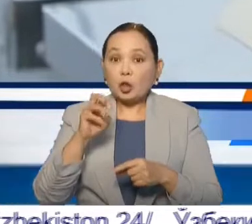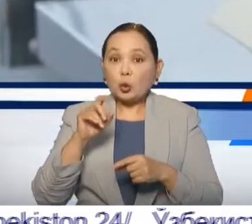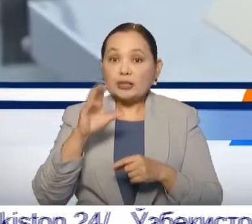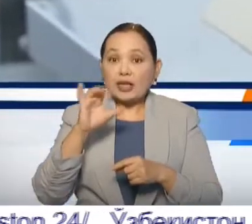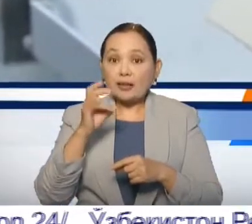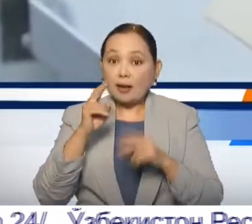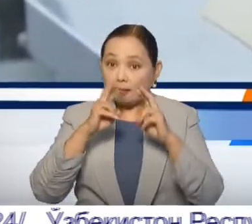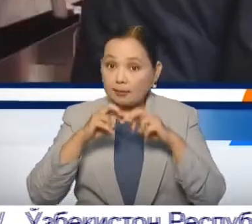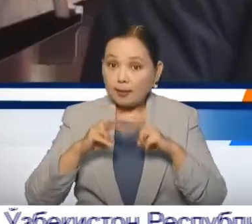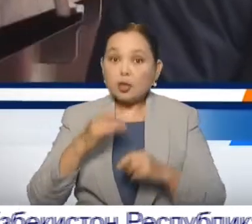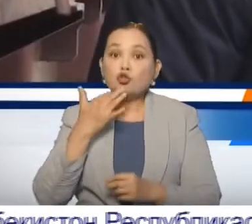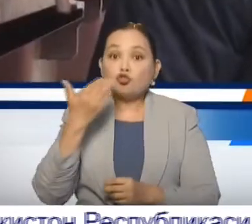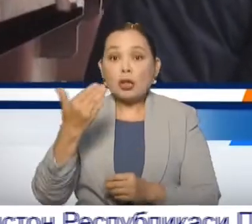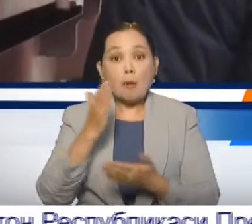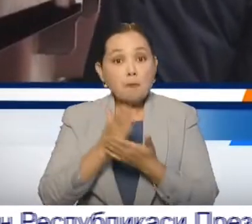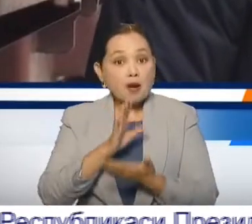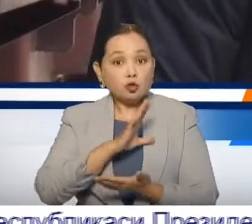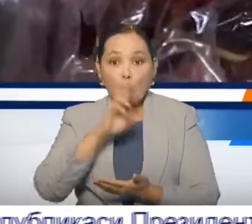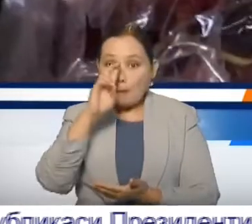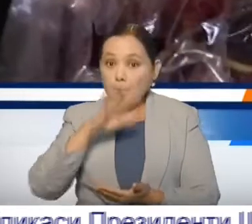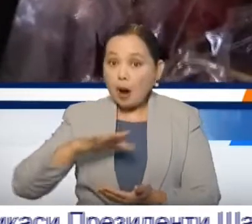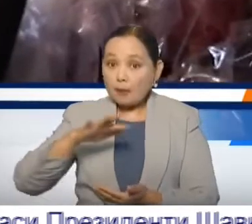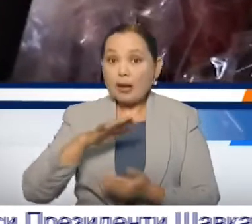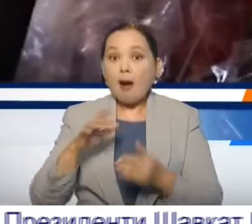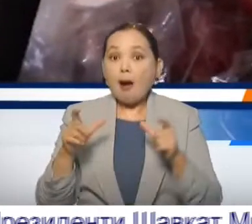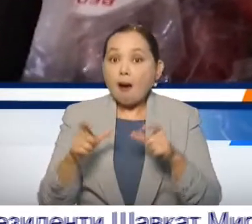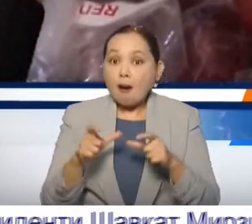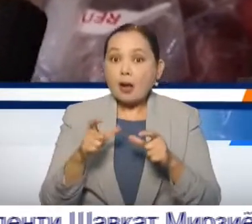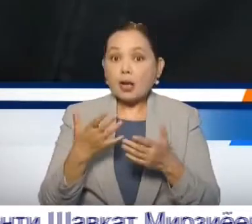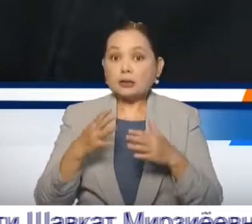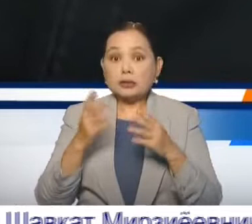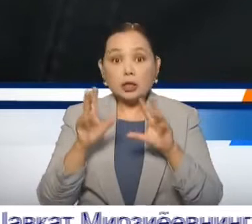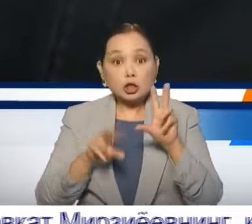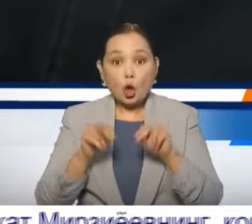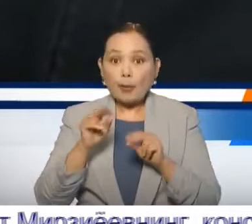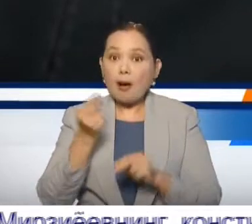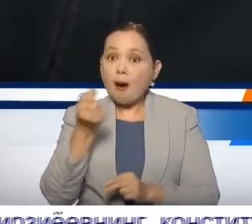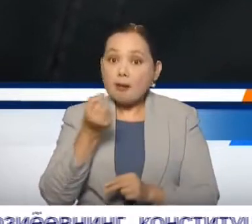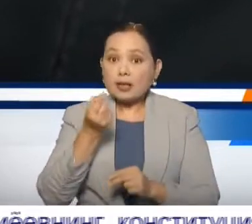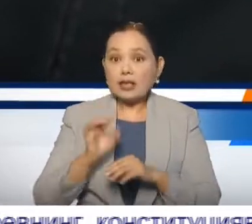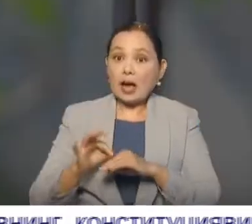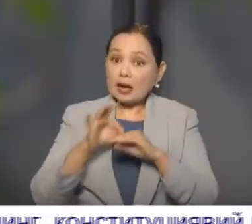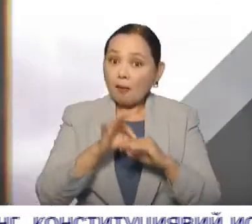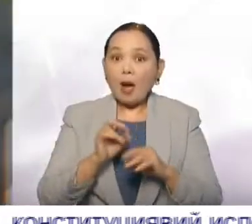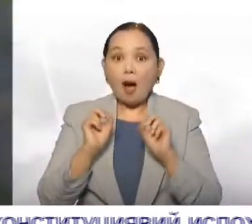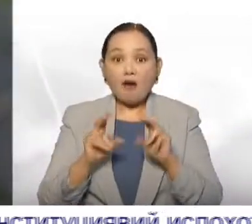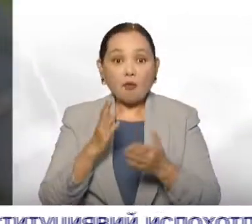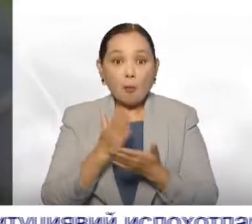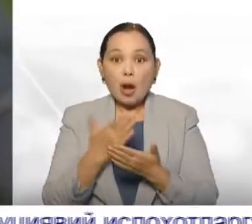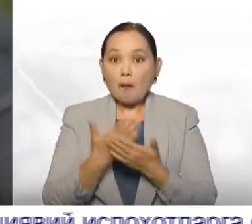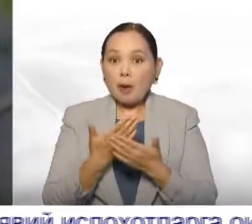ўтказилади. Сабаби чет элда мавжуд бўлган. Мамлакетимизда эса карантин оста объекти ҳисобланган организмлар кириб келиши хавфи бор.